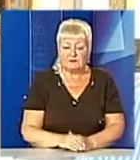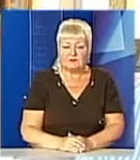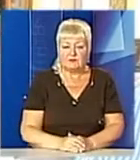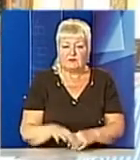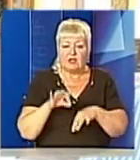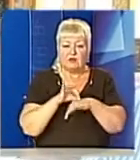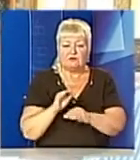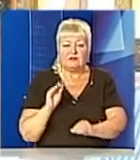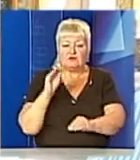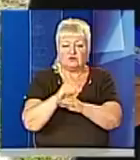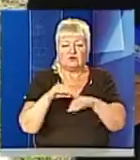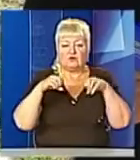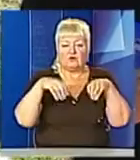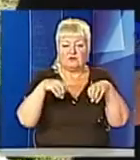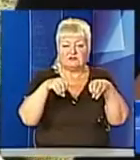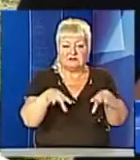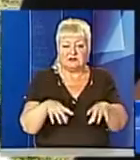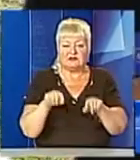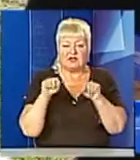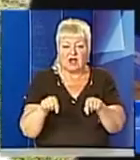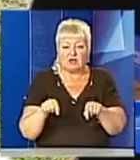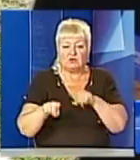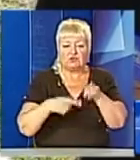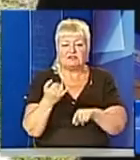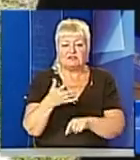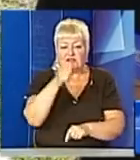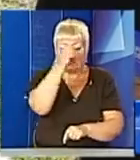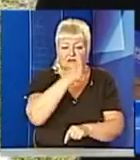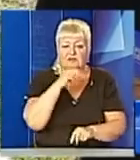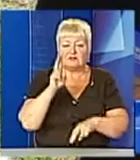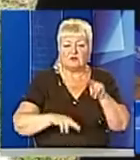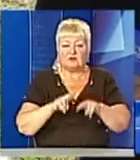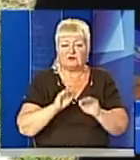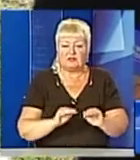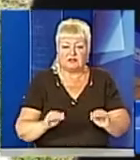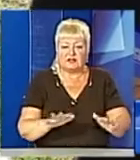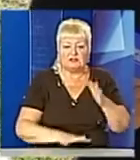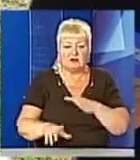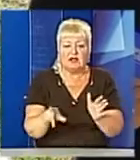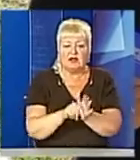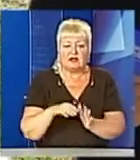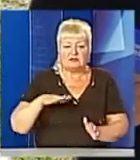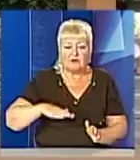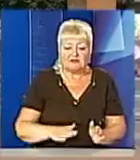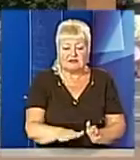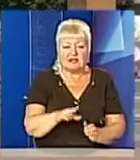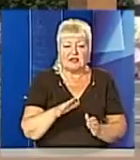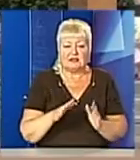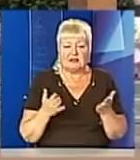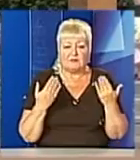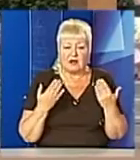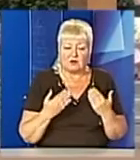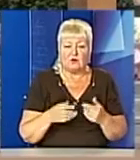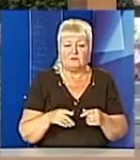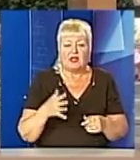провели додаткове освітлення. А ось тут через кілька місяців зведуть дитячий майданчик разом із скейт-парком. Львів'яни